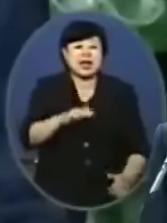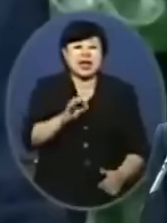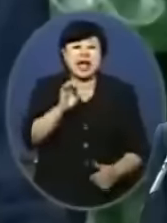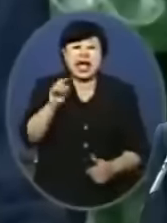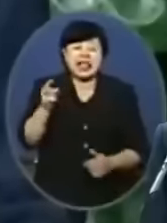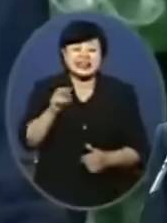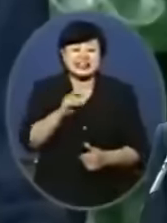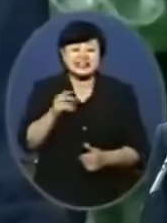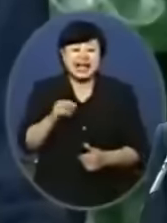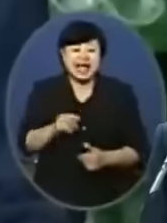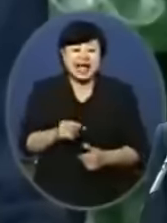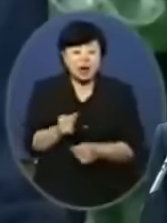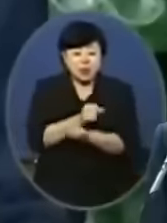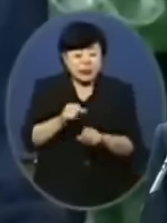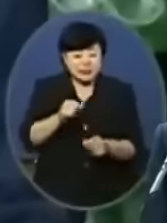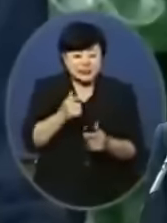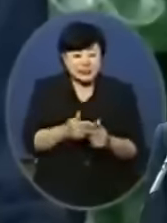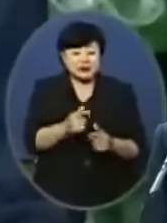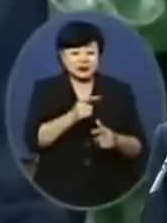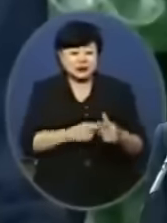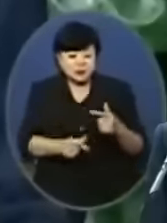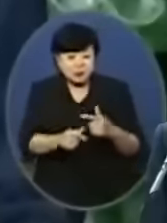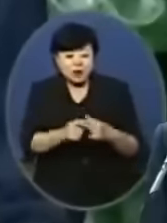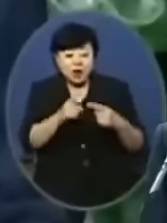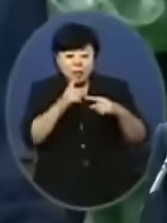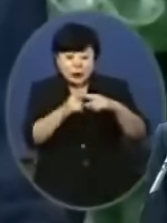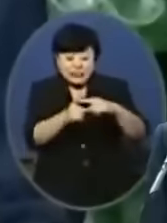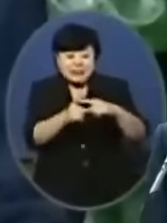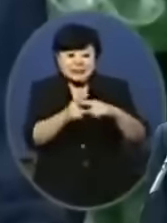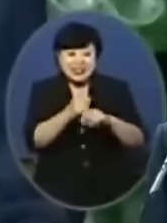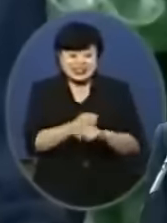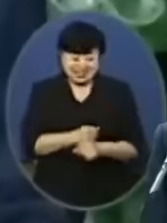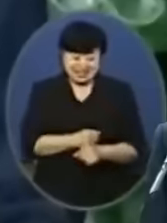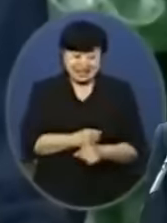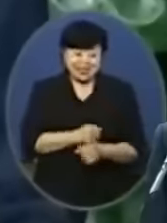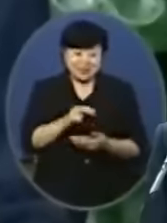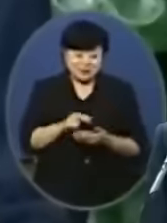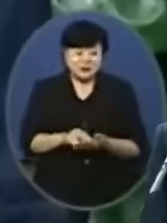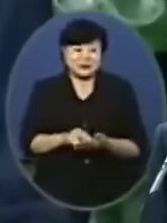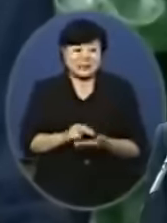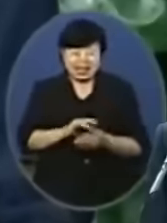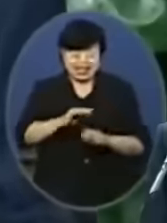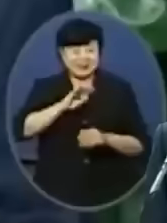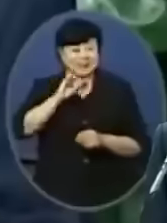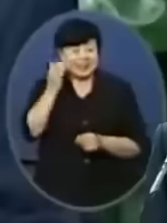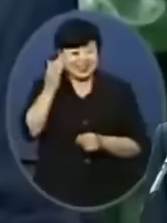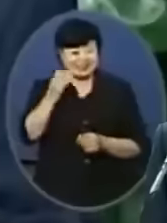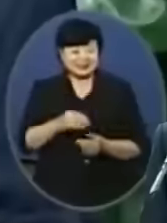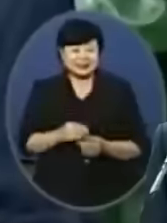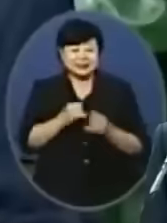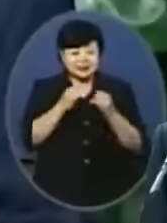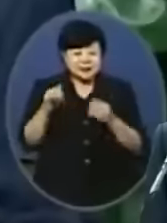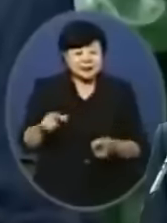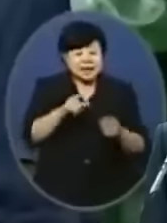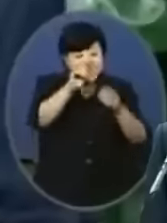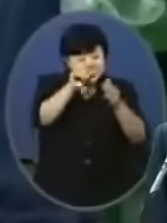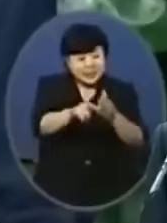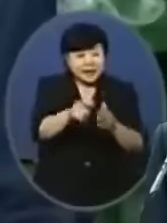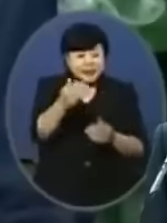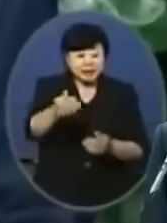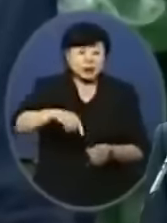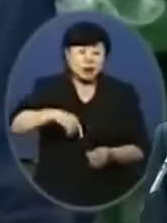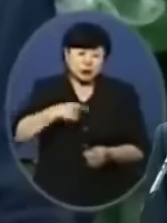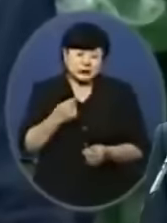안드레는 광야에 나갔을 때 예수님을 플러스 하니까 문제가 달라지는 것입니다. 여러분 인생을 사는데